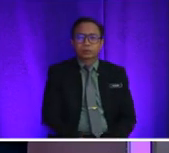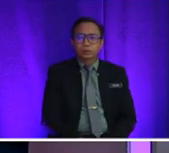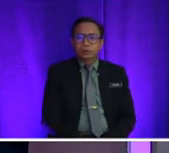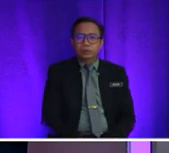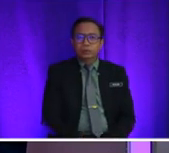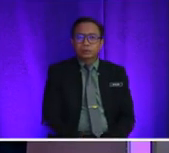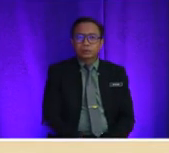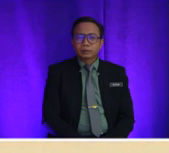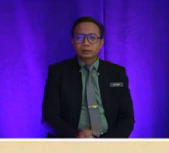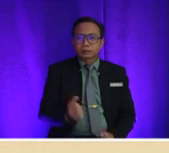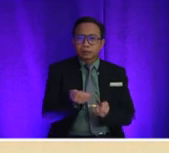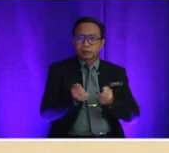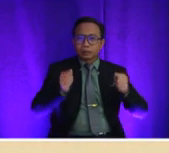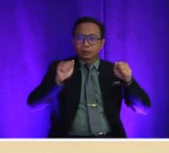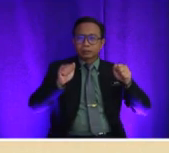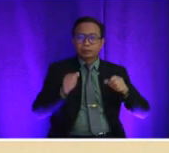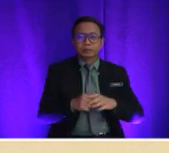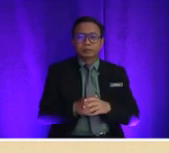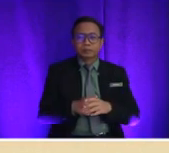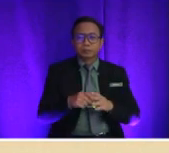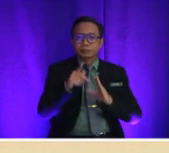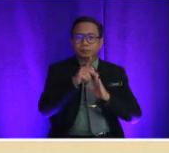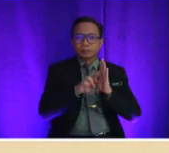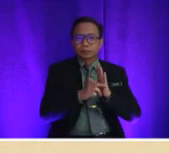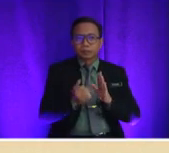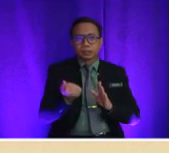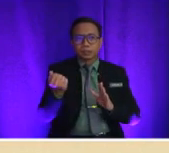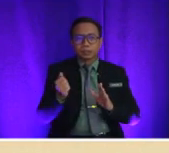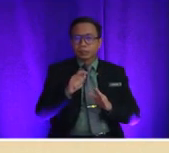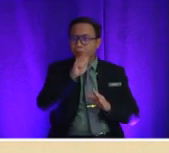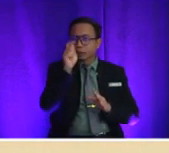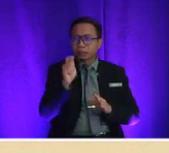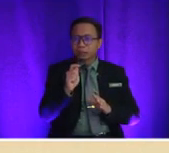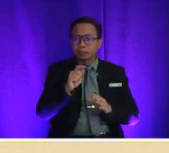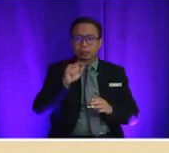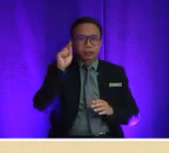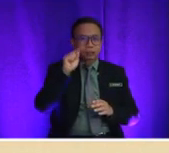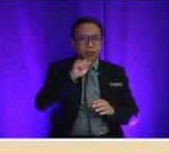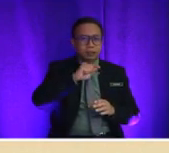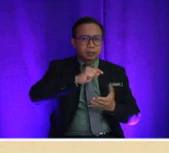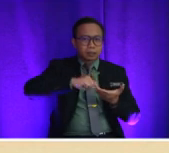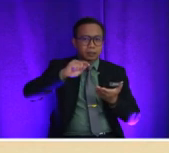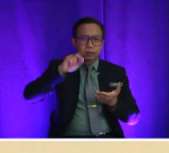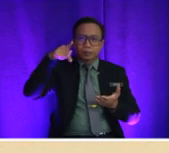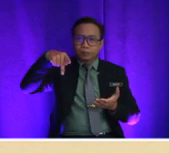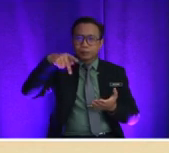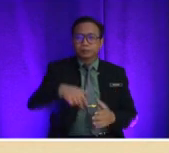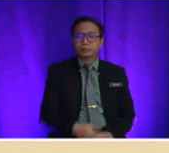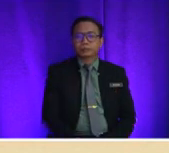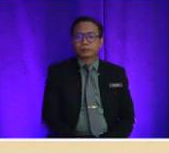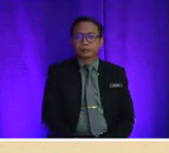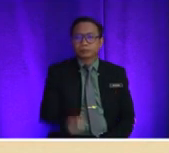adalah peralatan makanya murid-murid di dalam kertas